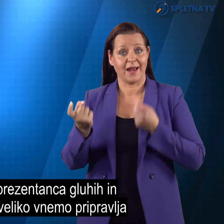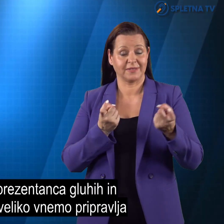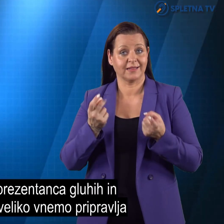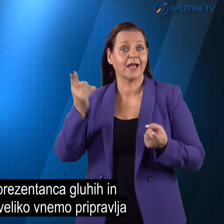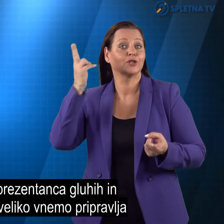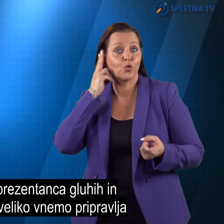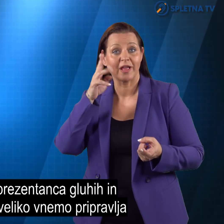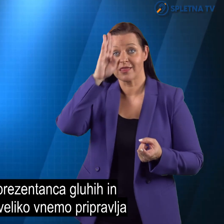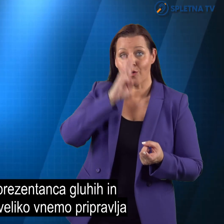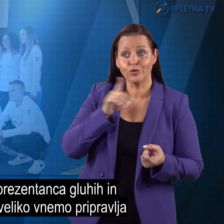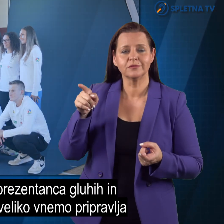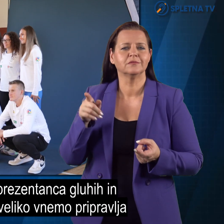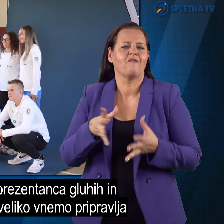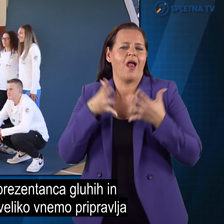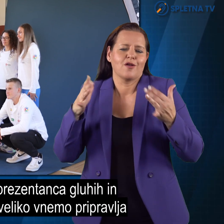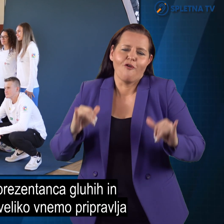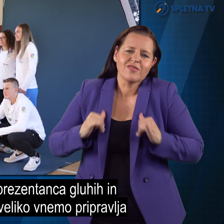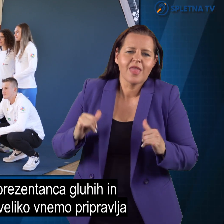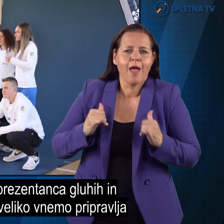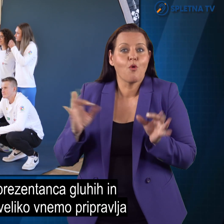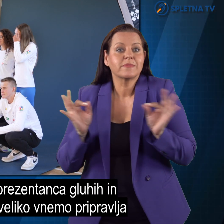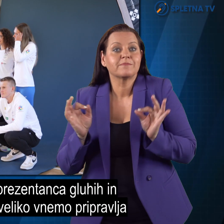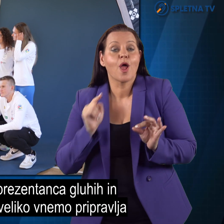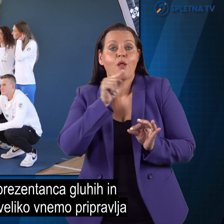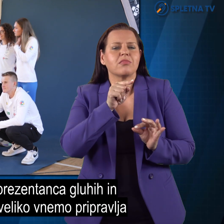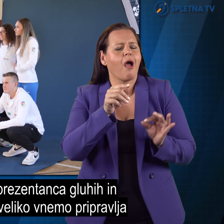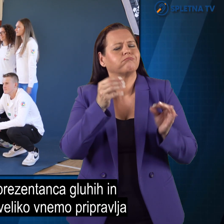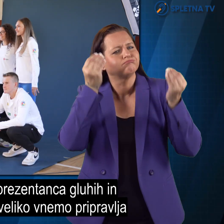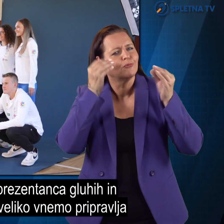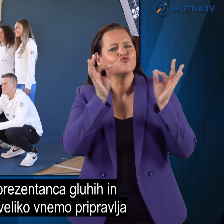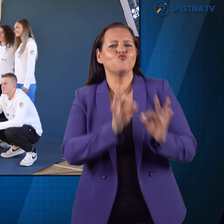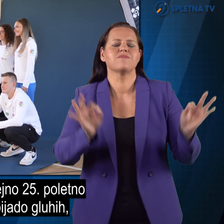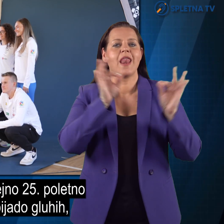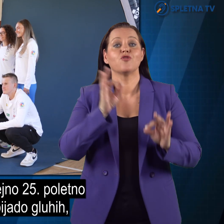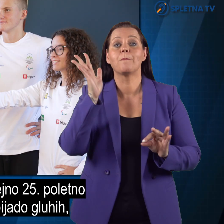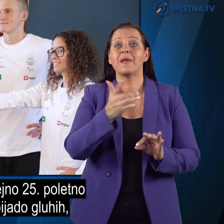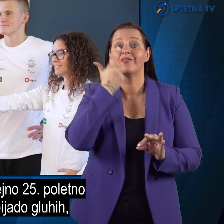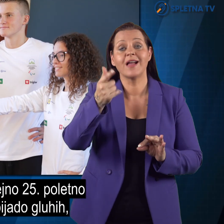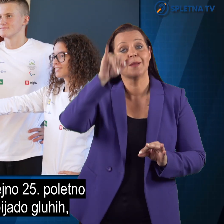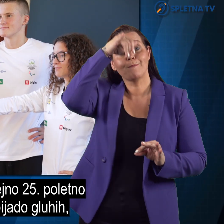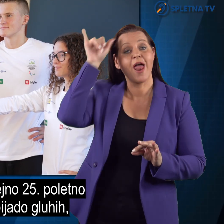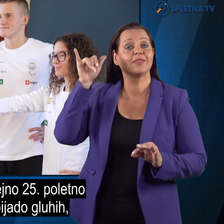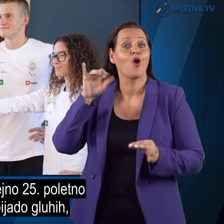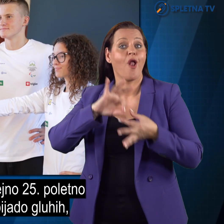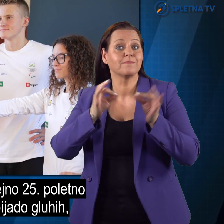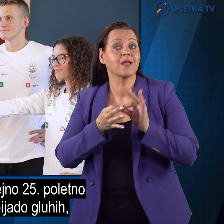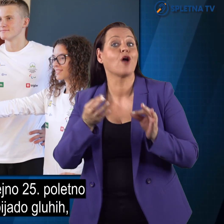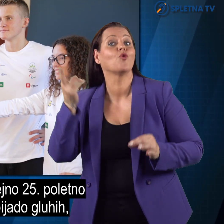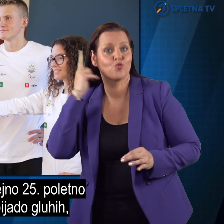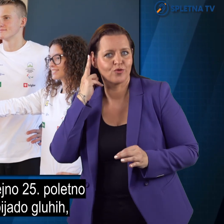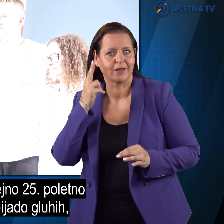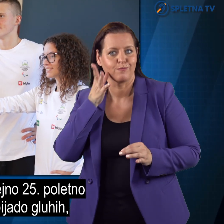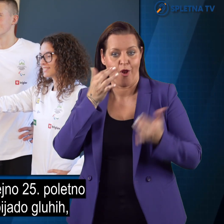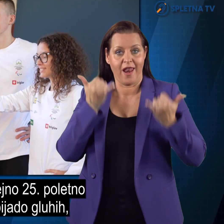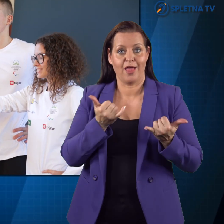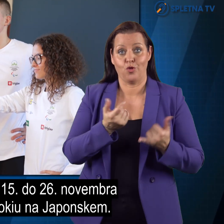Slovenska reprezentanca gluhih in naglušnih se z veliko vnemo pripravlja na jubilejno 25. poletno